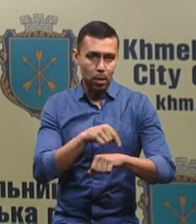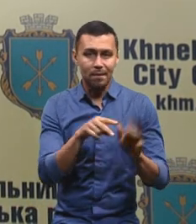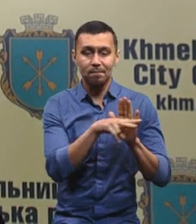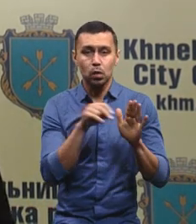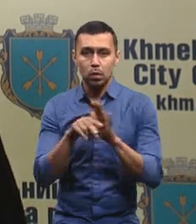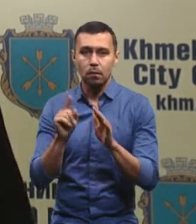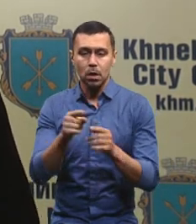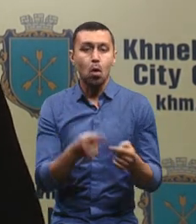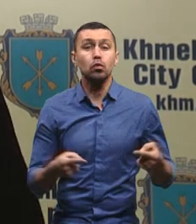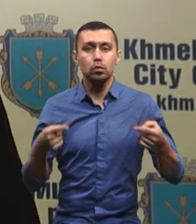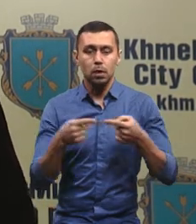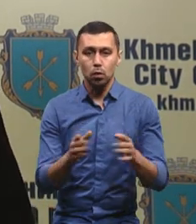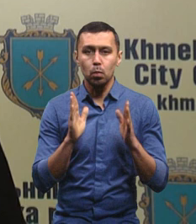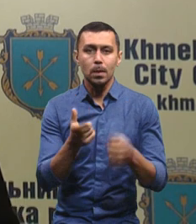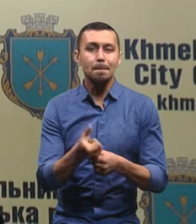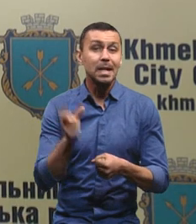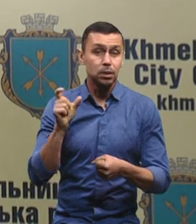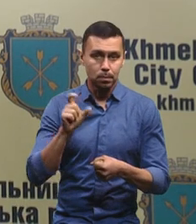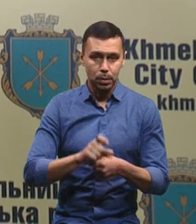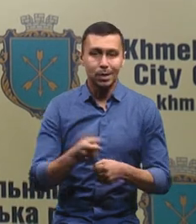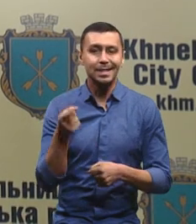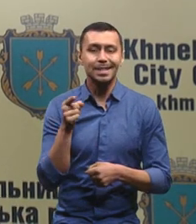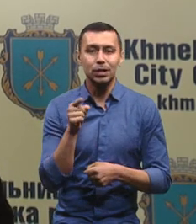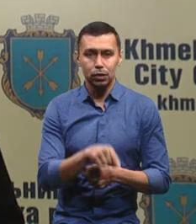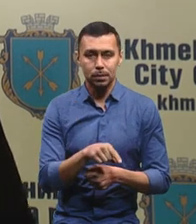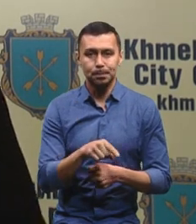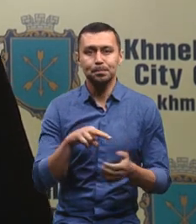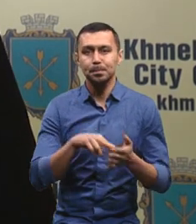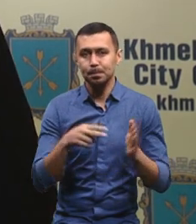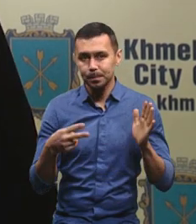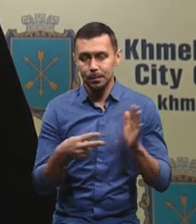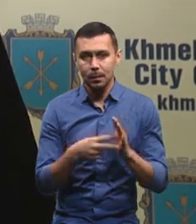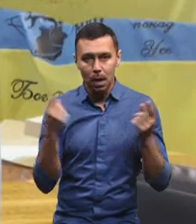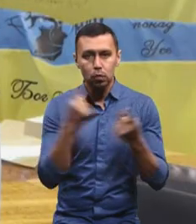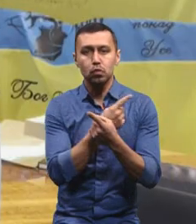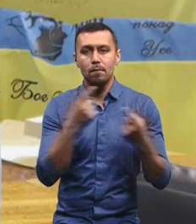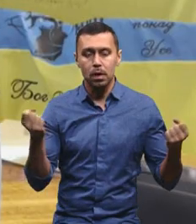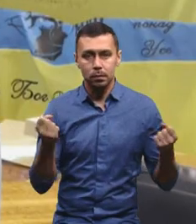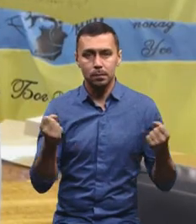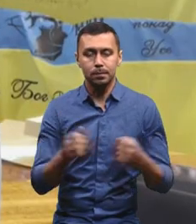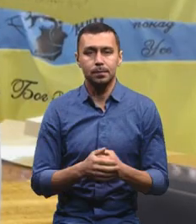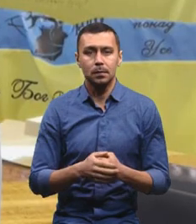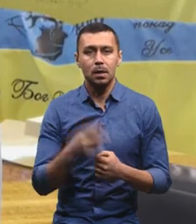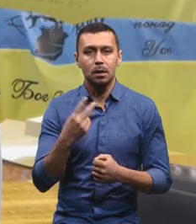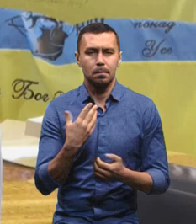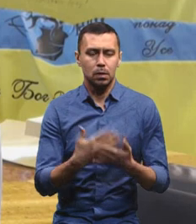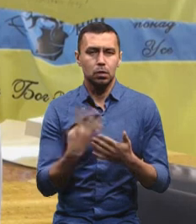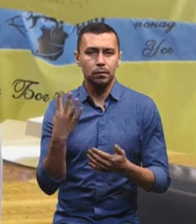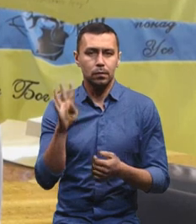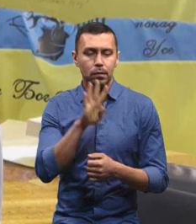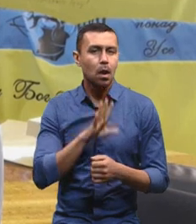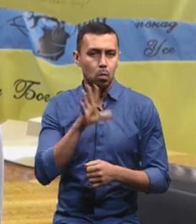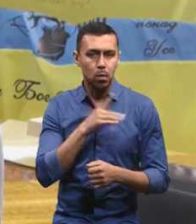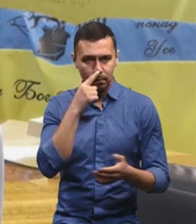вони однозначно будуть більшими ніж то планувалося і анонсувалося близько 4-ї ранку відбулося